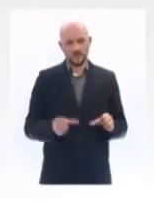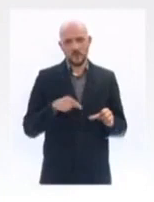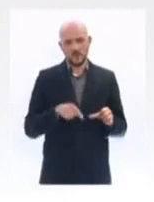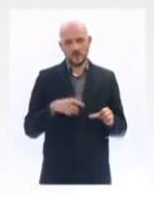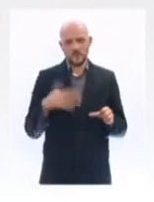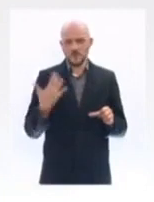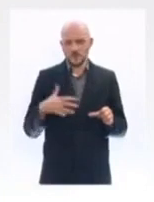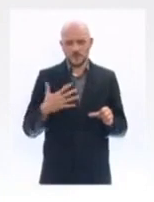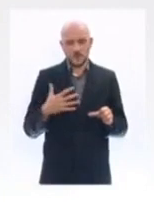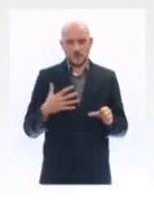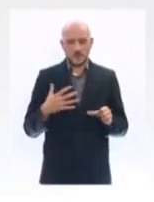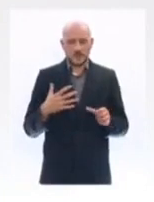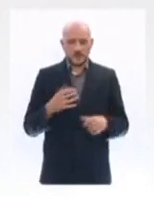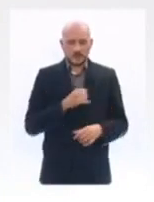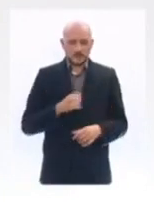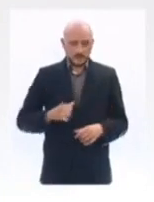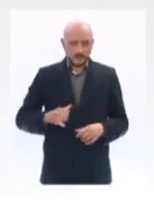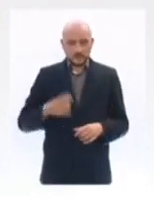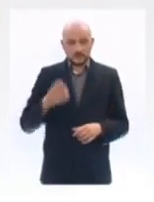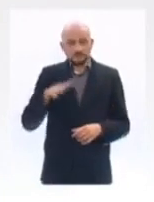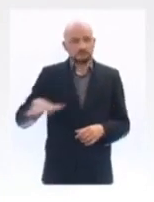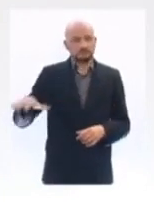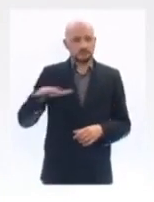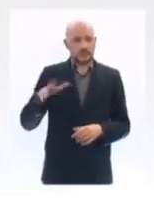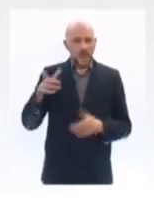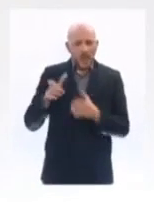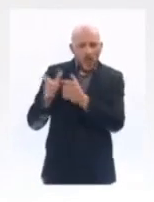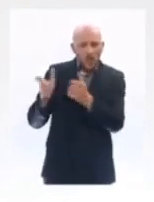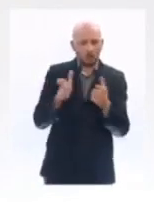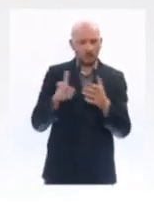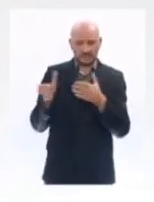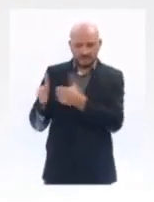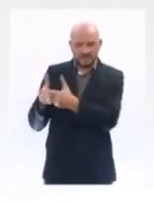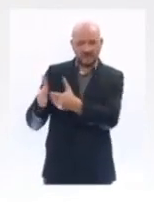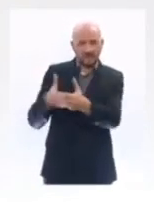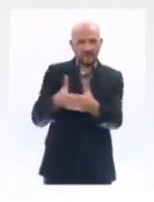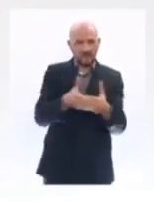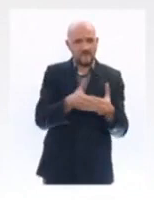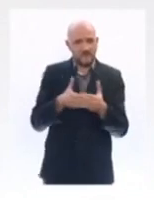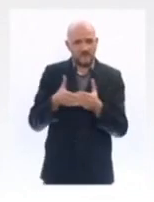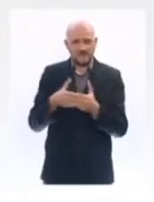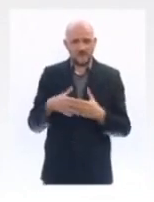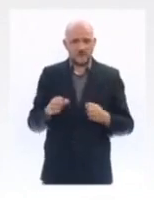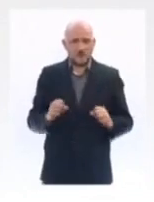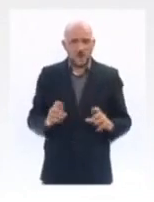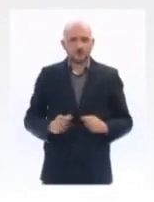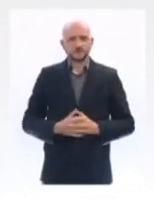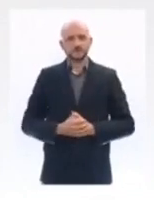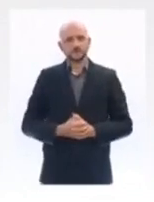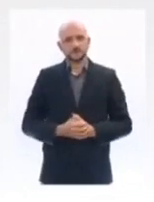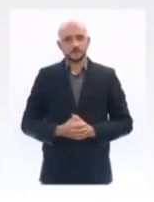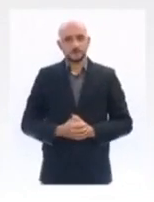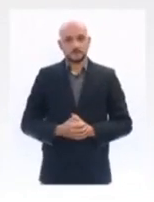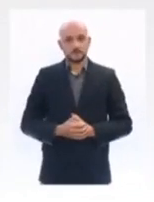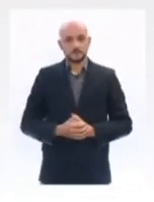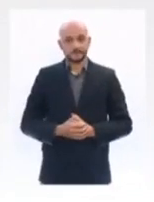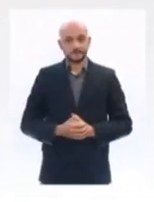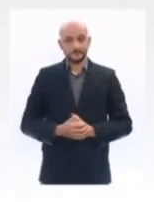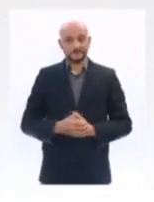leur dire que le soutien économique de l'État sera encore plus fort que lors du premier